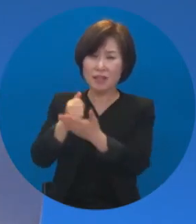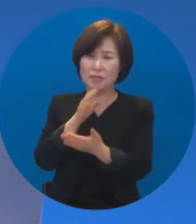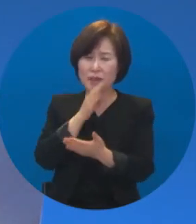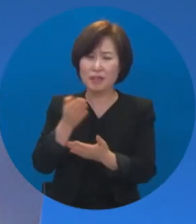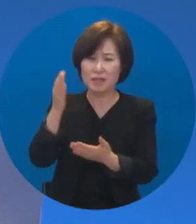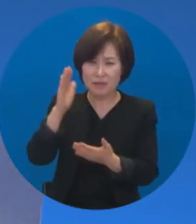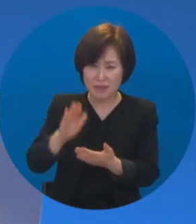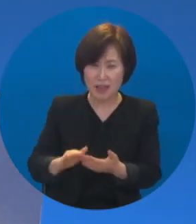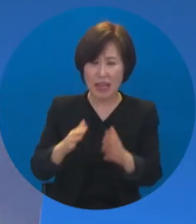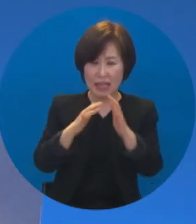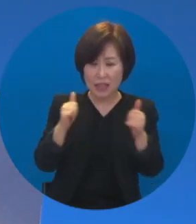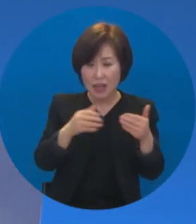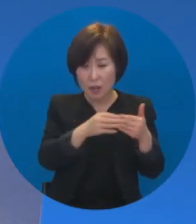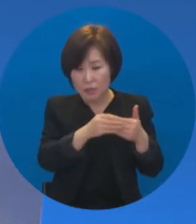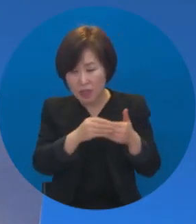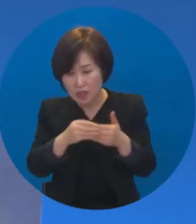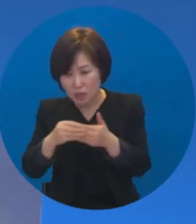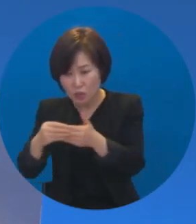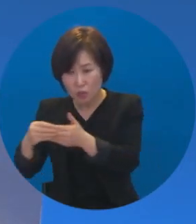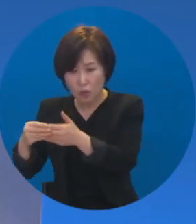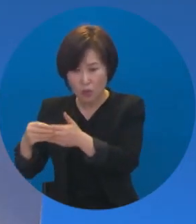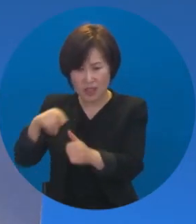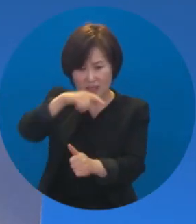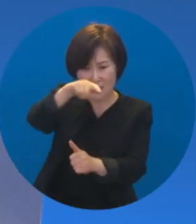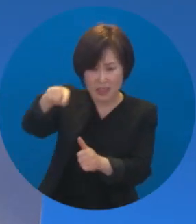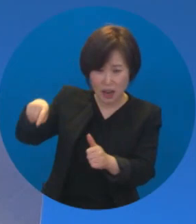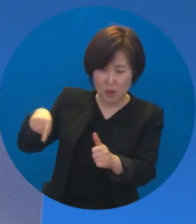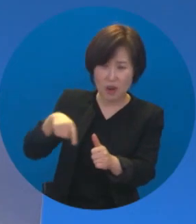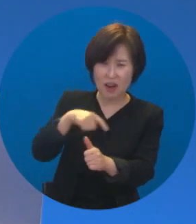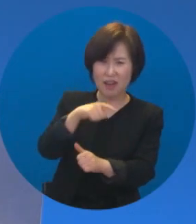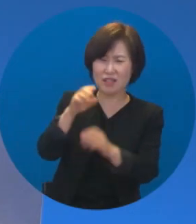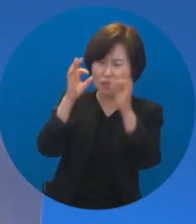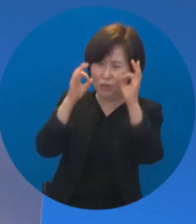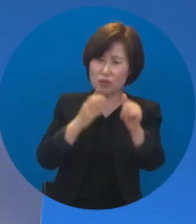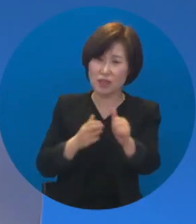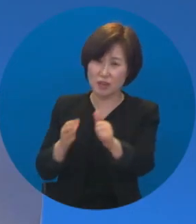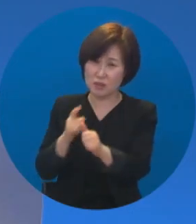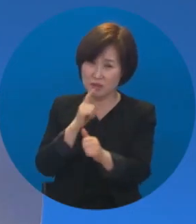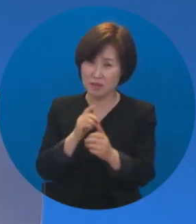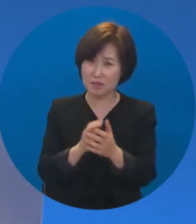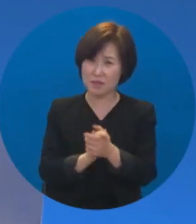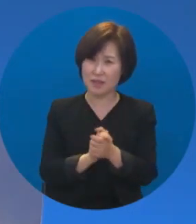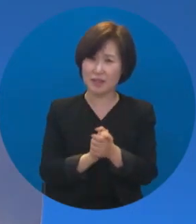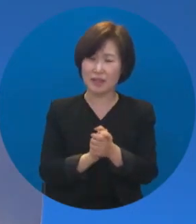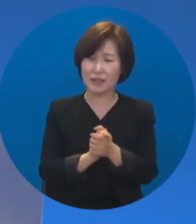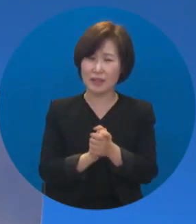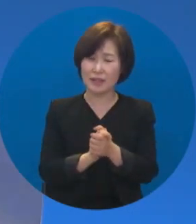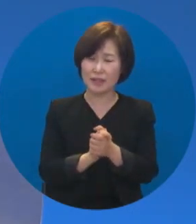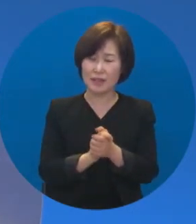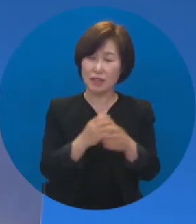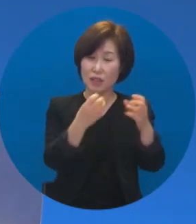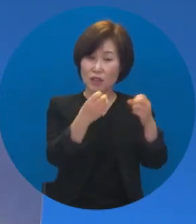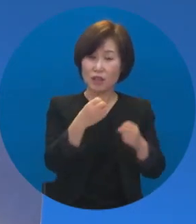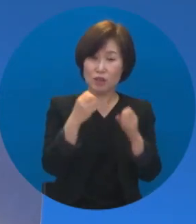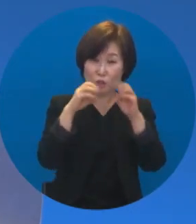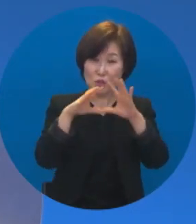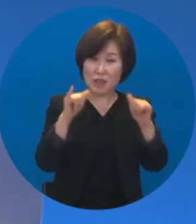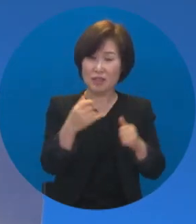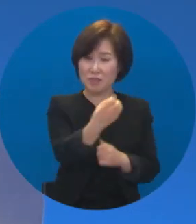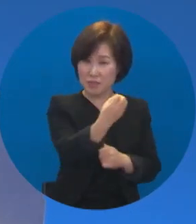인도하시는지 그 흐름을 보고 보는 것뿐입니다. 그러면서 전도사님께서 한 가지 말씀을 더